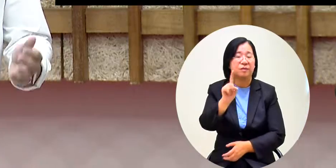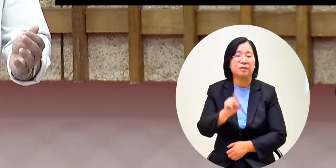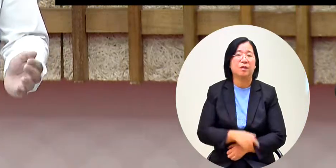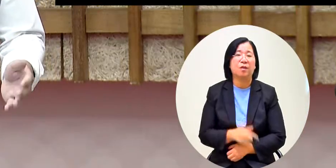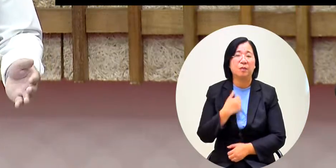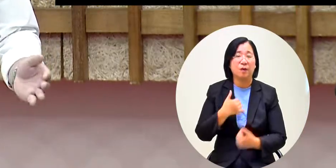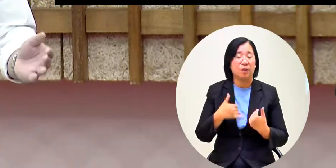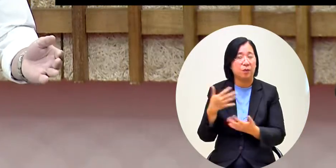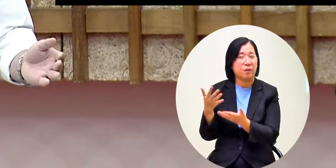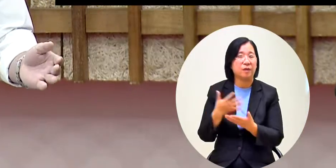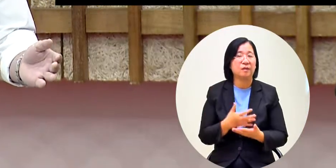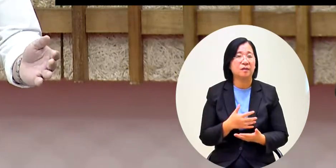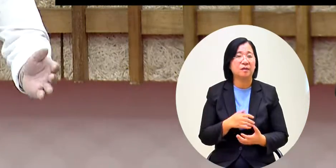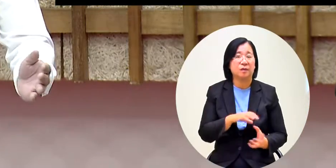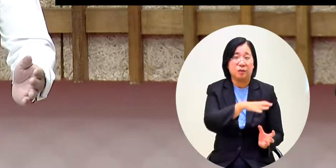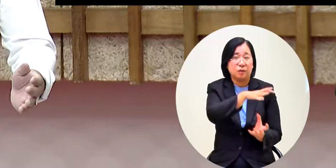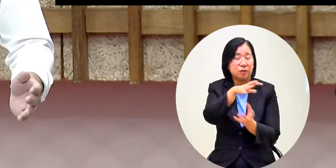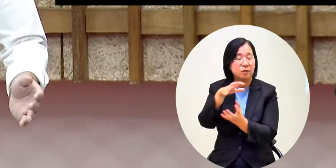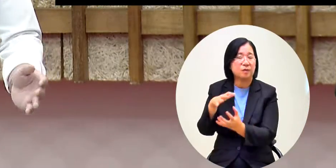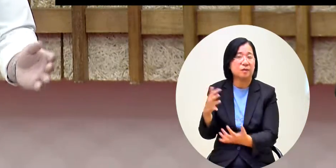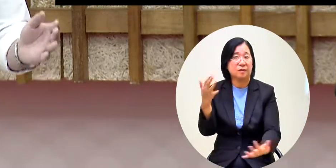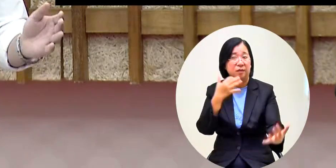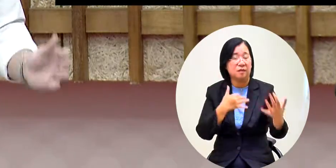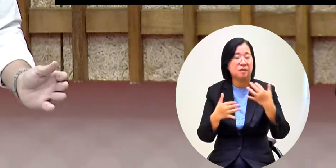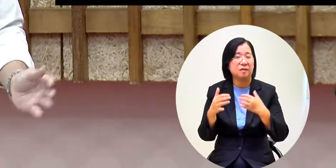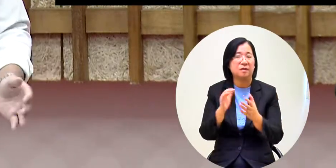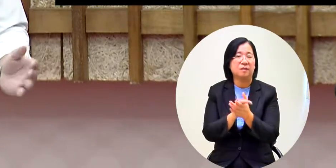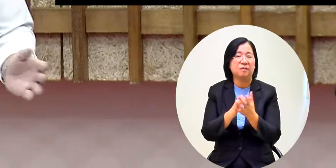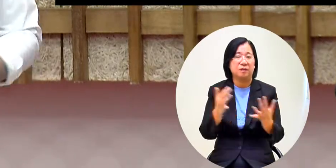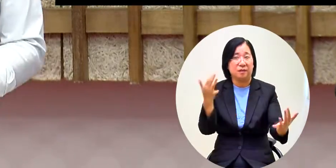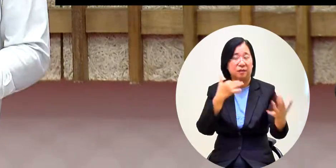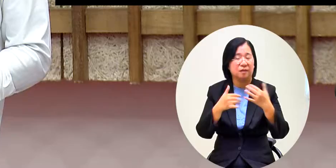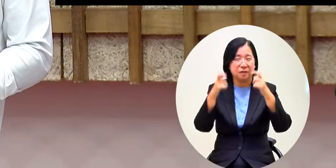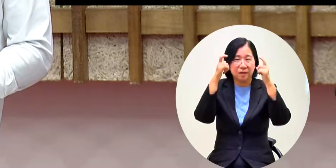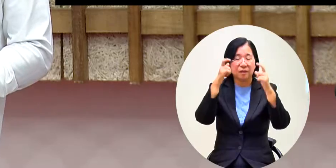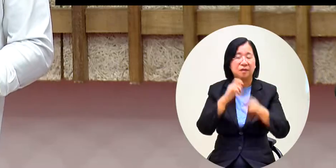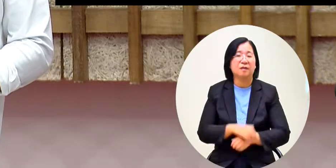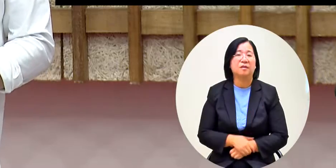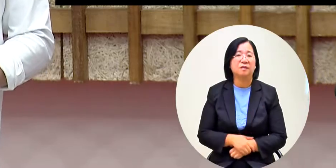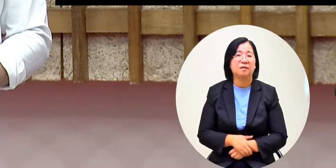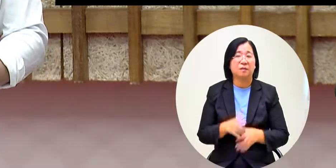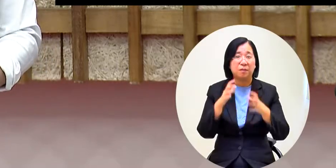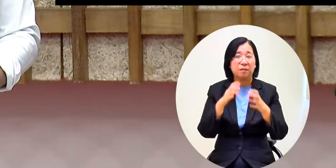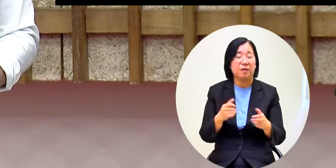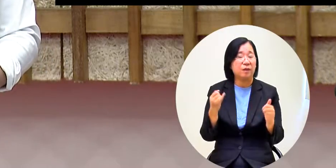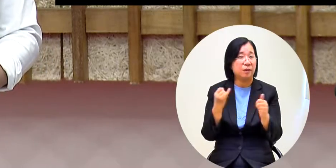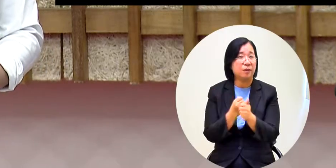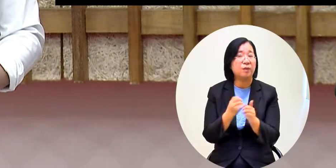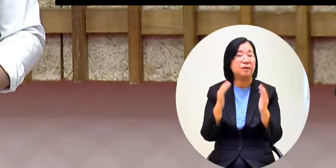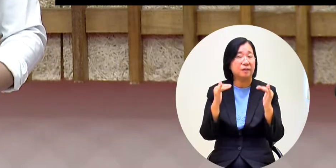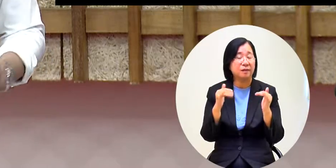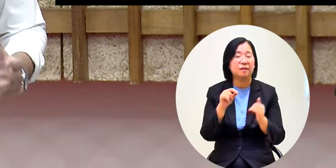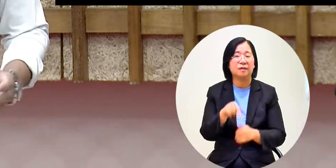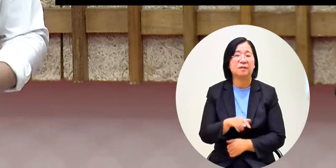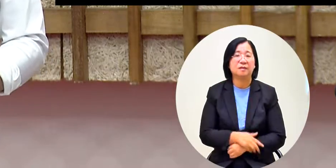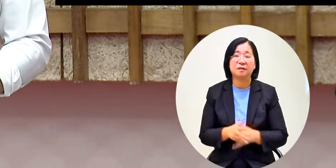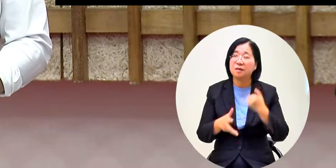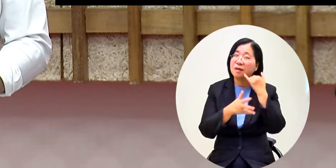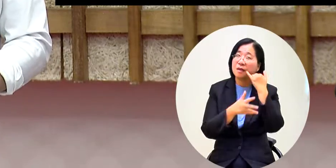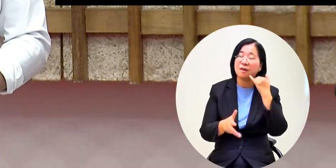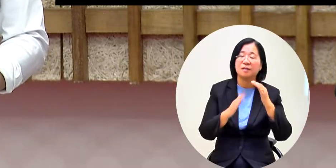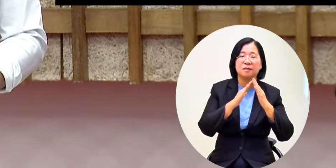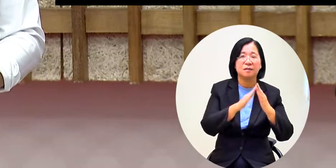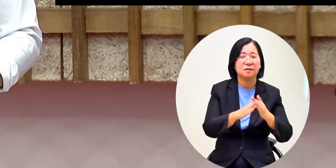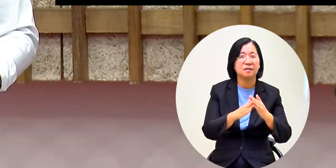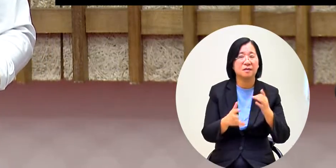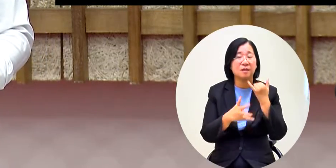迎全世界的朋友们可以来到高雄举办婚礼。我想这是一个海洋城市，台湾一个海洋国